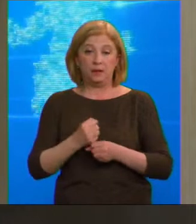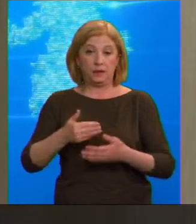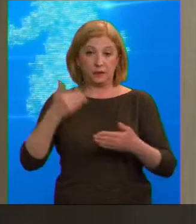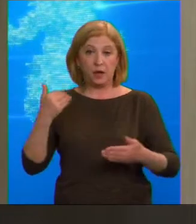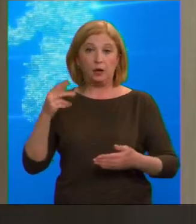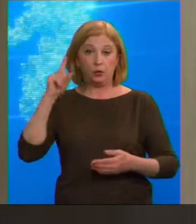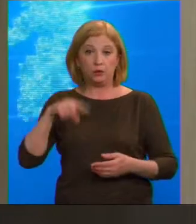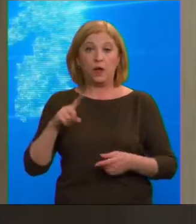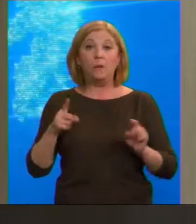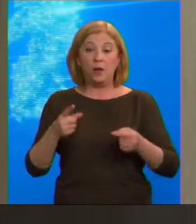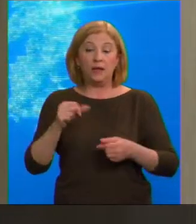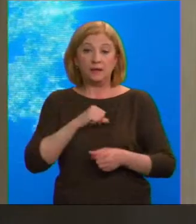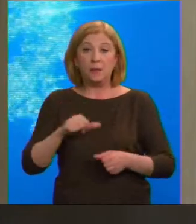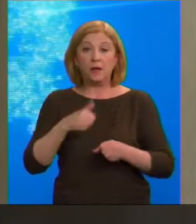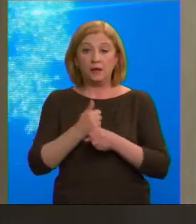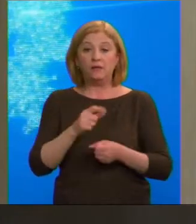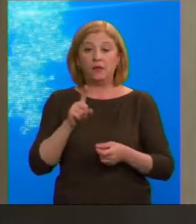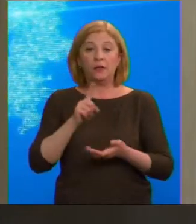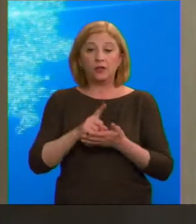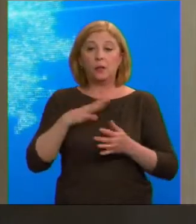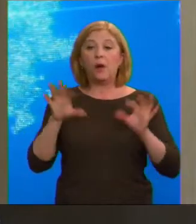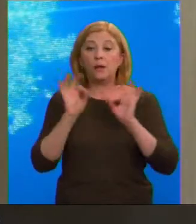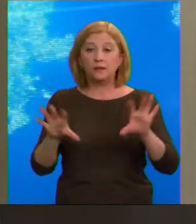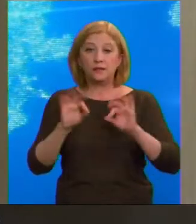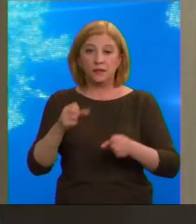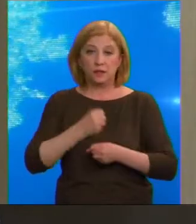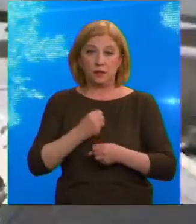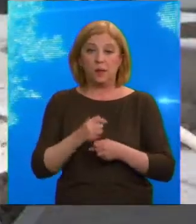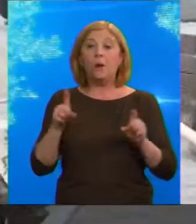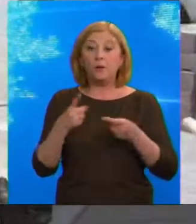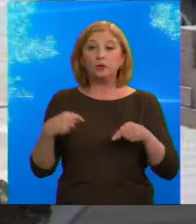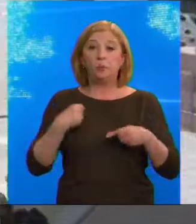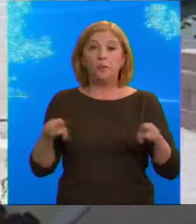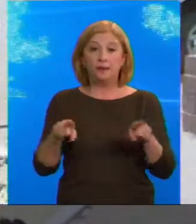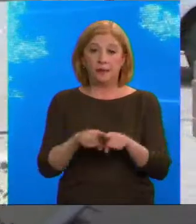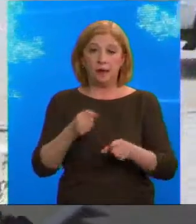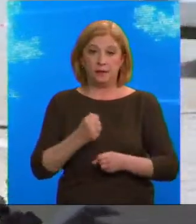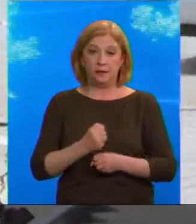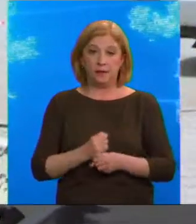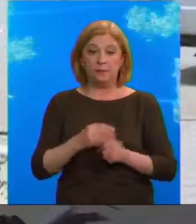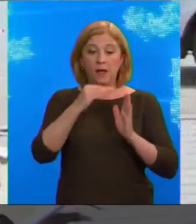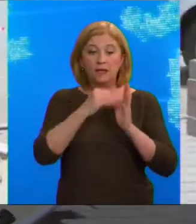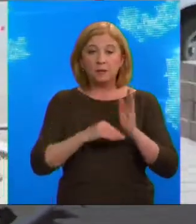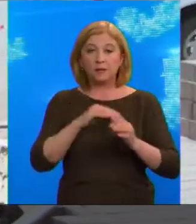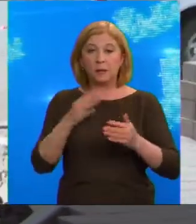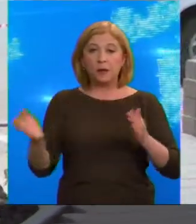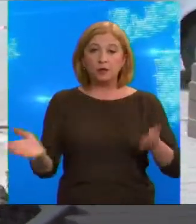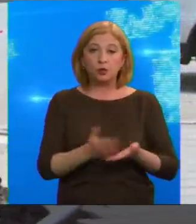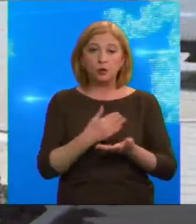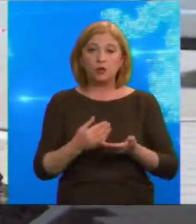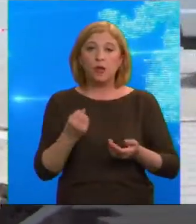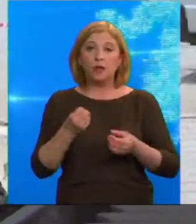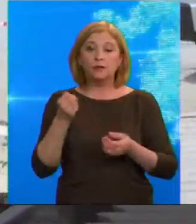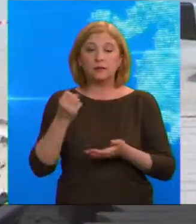Самое главное, должна проводиться обязательно разъяснительная работа, то есть почему мы именно так делаем. В список под снос попали деревья на 15 центральных